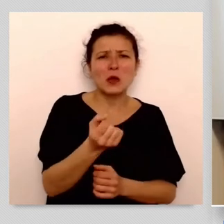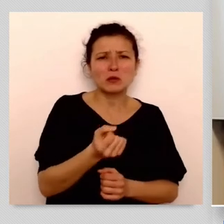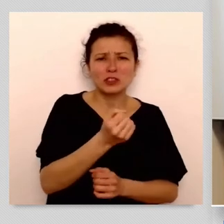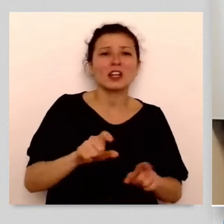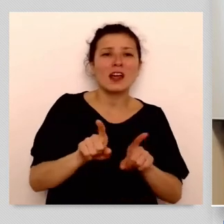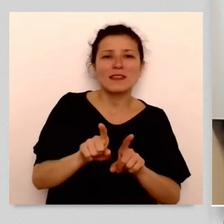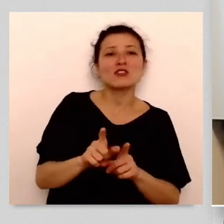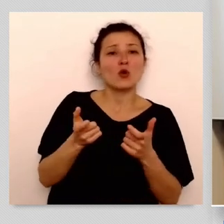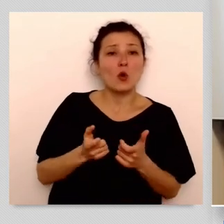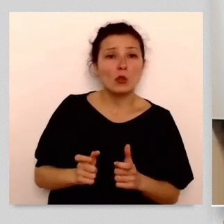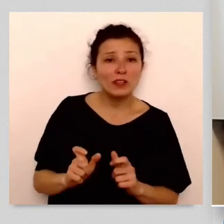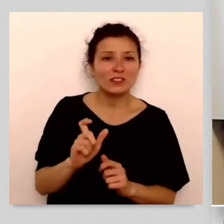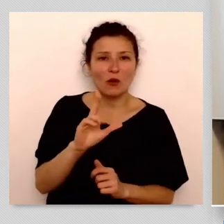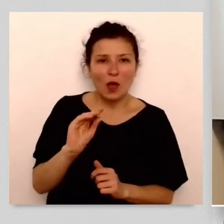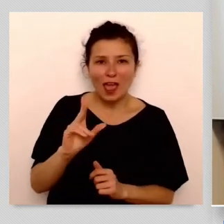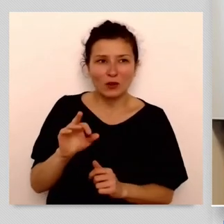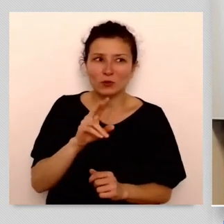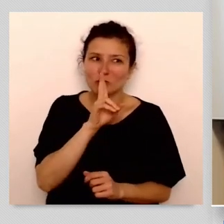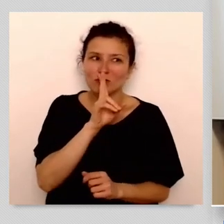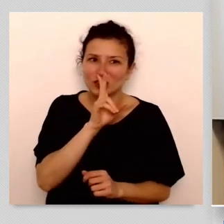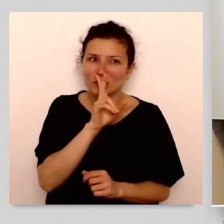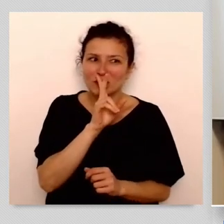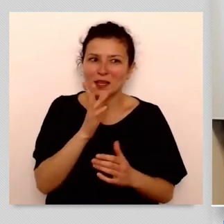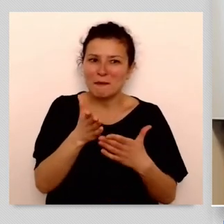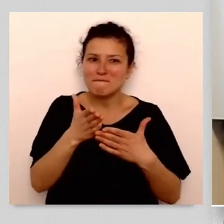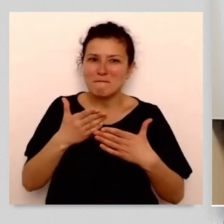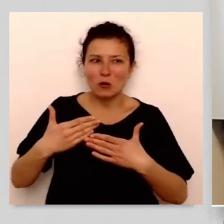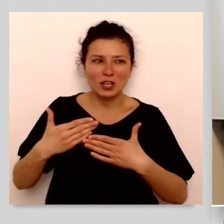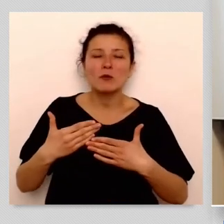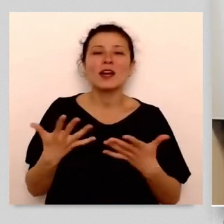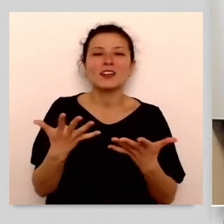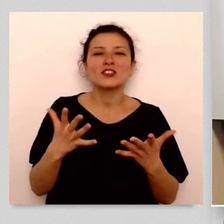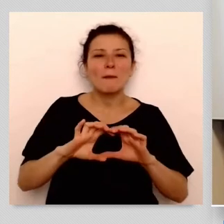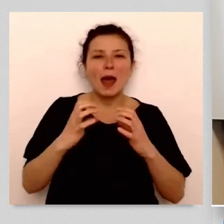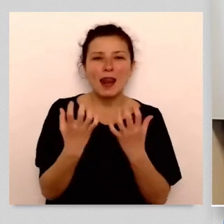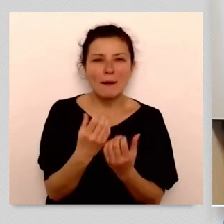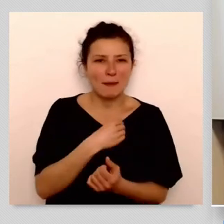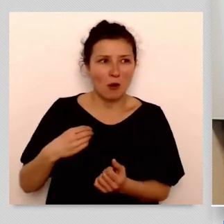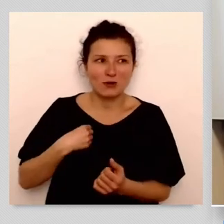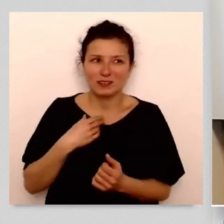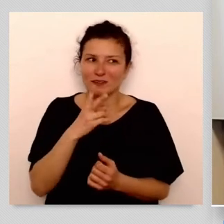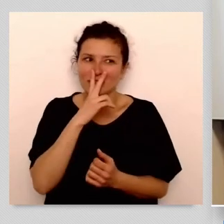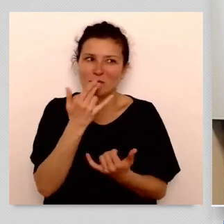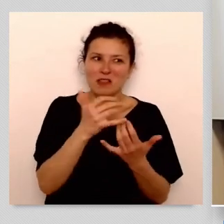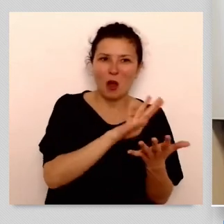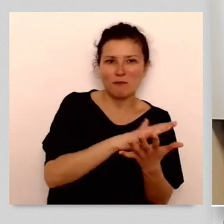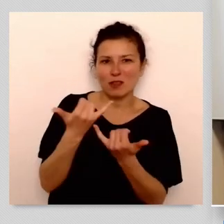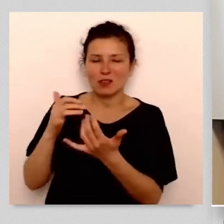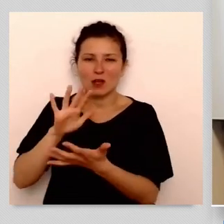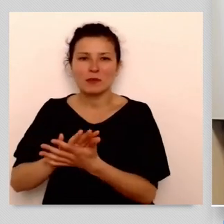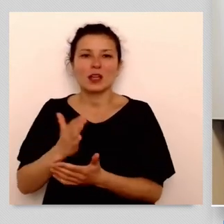tu widzimy bardzo nieoczywiste podziały w polskim parlamencie. Ostatnio na przykład na Komisji Rolnictwa był